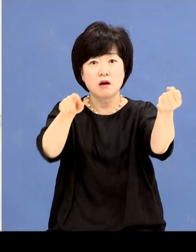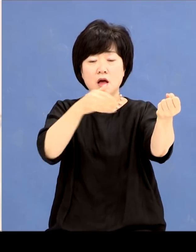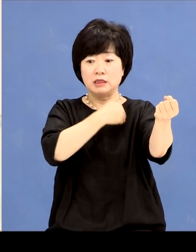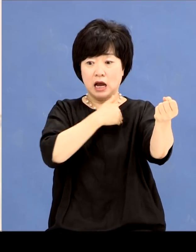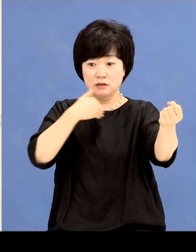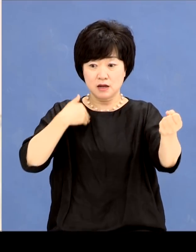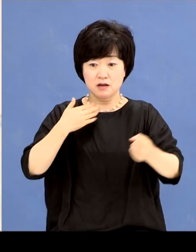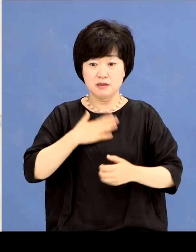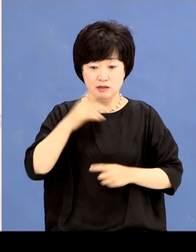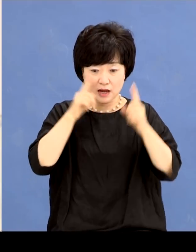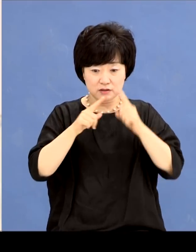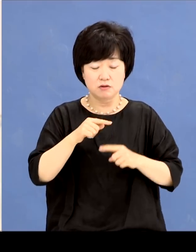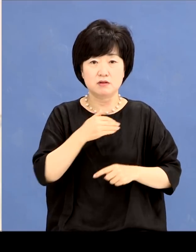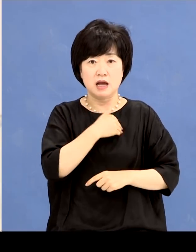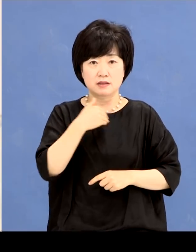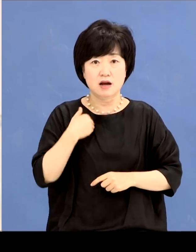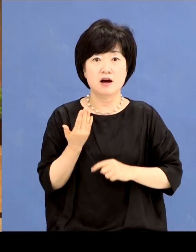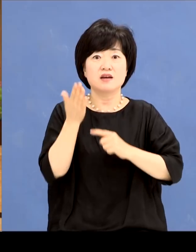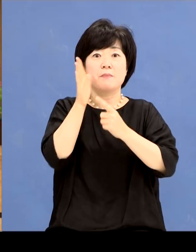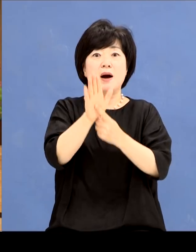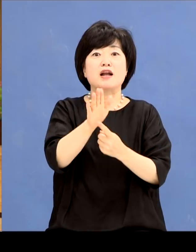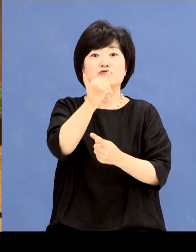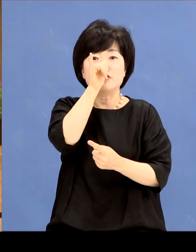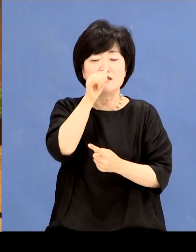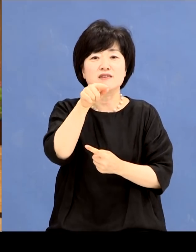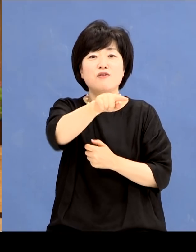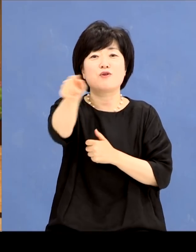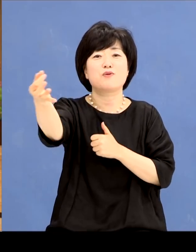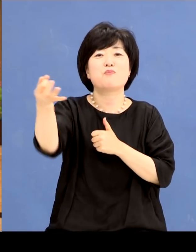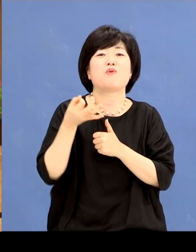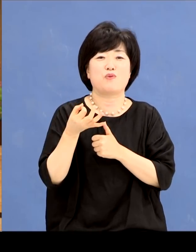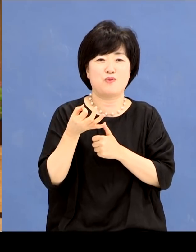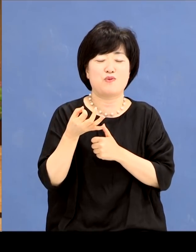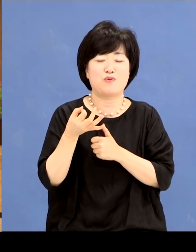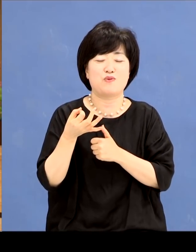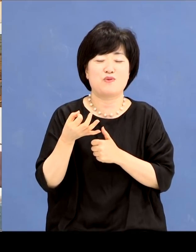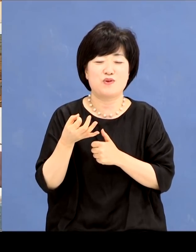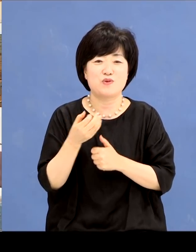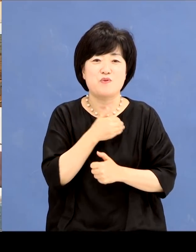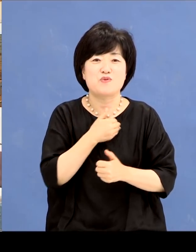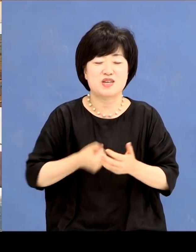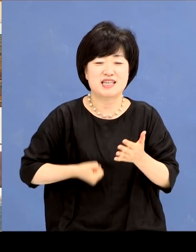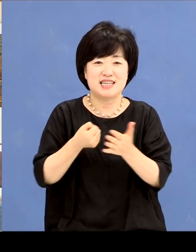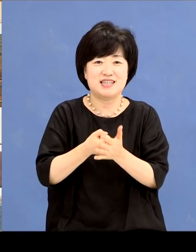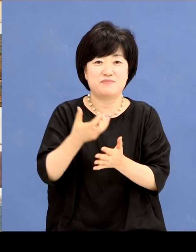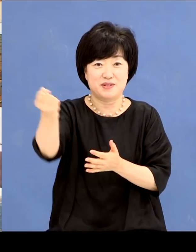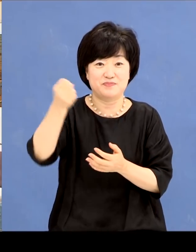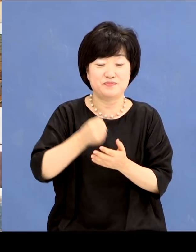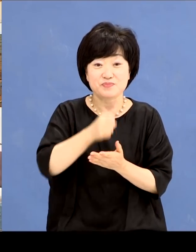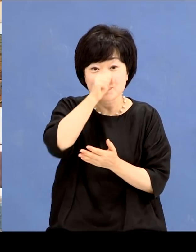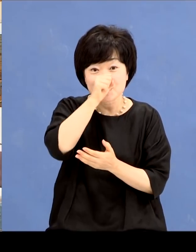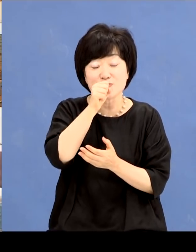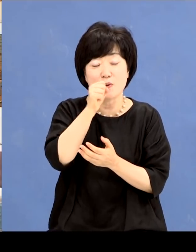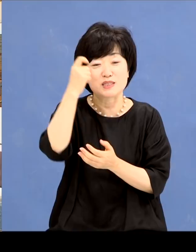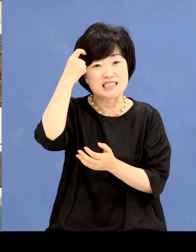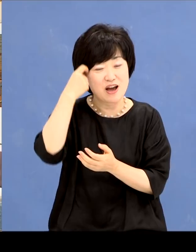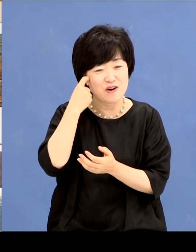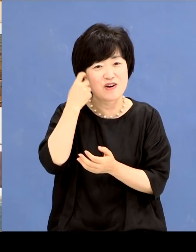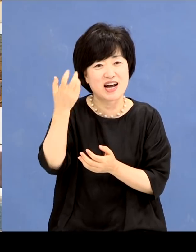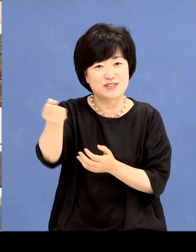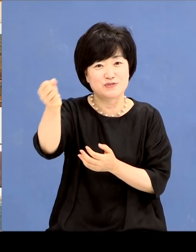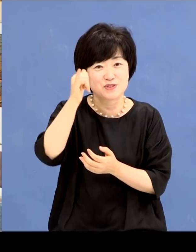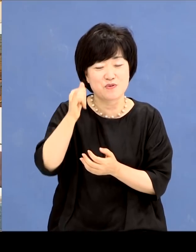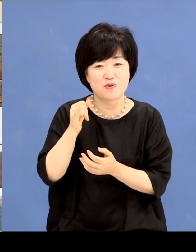그걸 있죠. 당당하게 얘기할 수 있는 그런 게 너무 궁금했대요. 맞아요. 아무튼 그러면서 이 친구들이 저에 대한 좋은 기억을 갖고